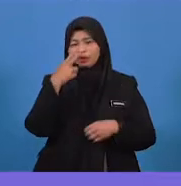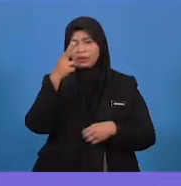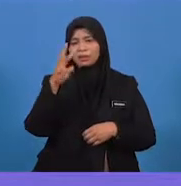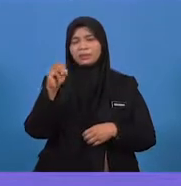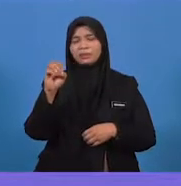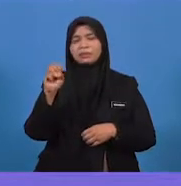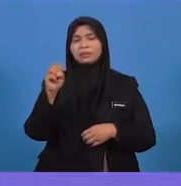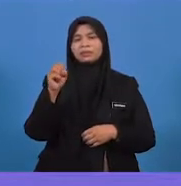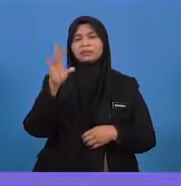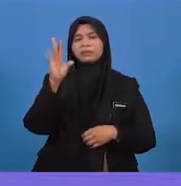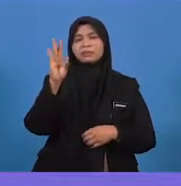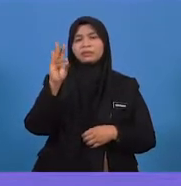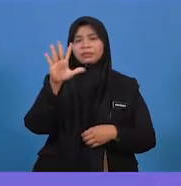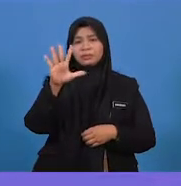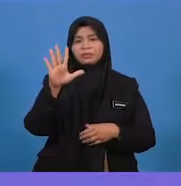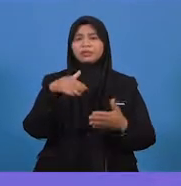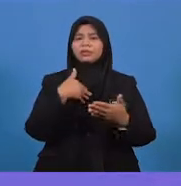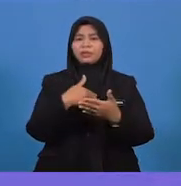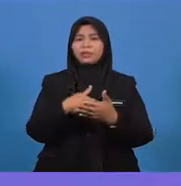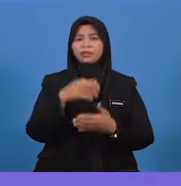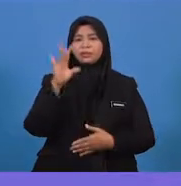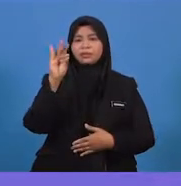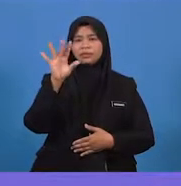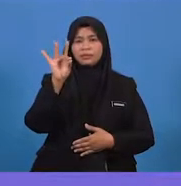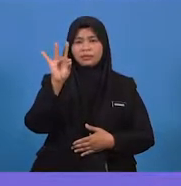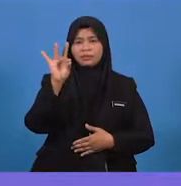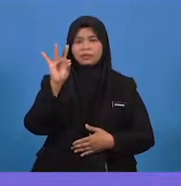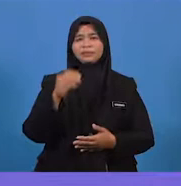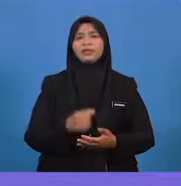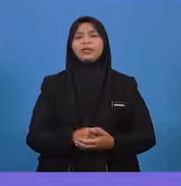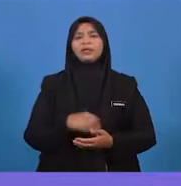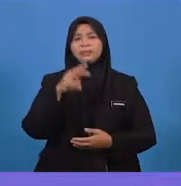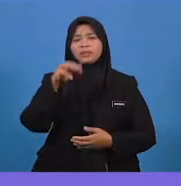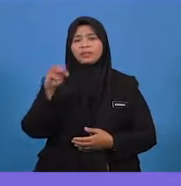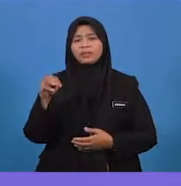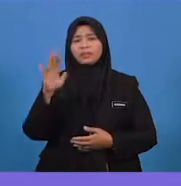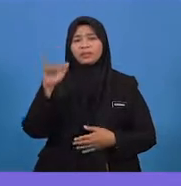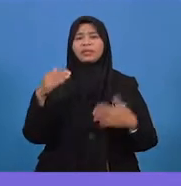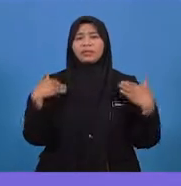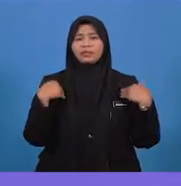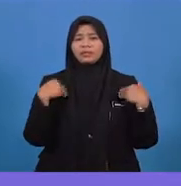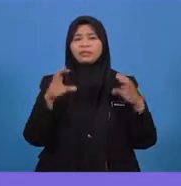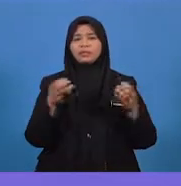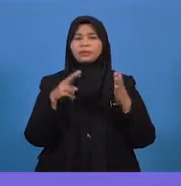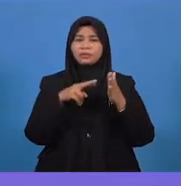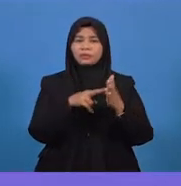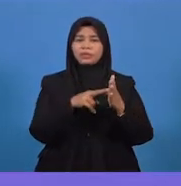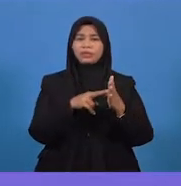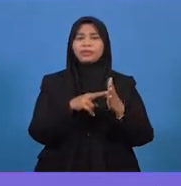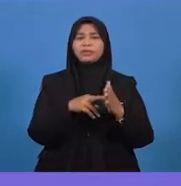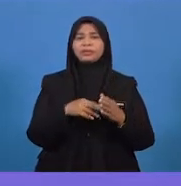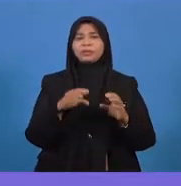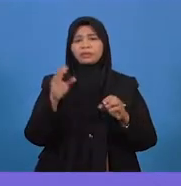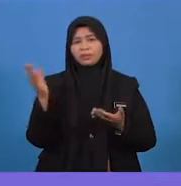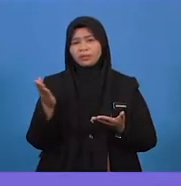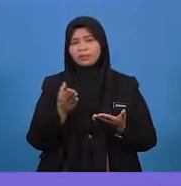surat 75 hingga 78. Manakala bagi murid-murid yang mempunyai buku rujukan pula,